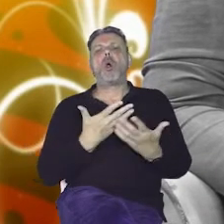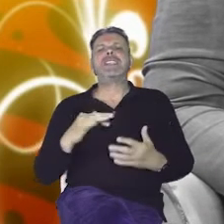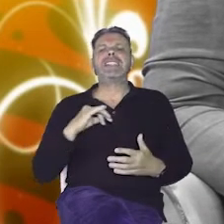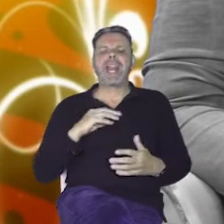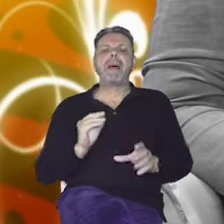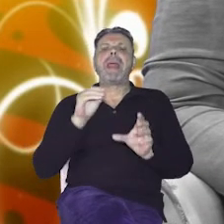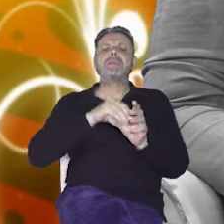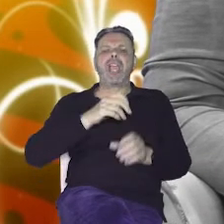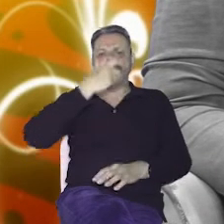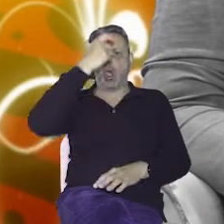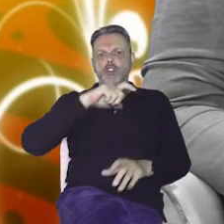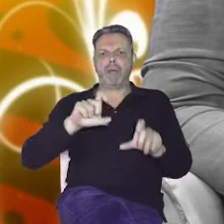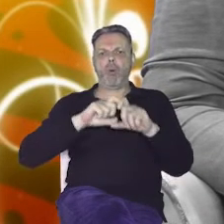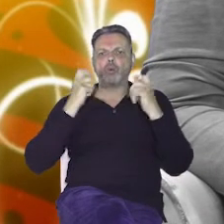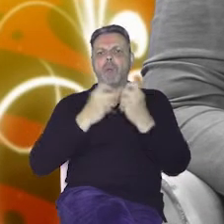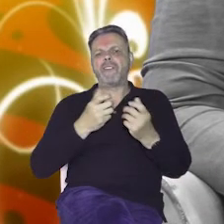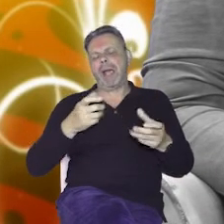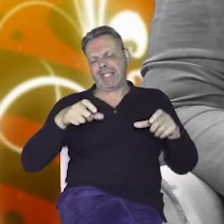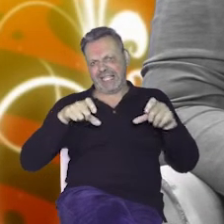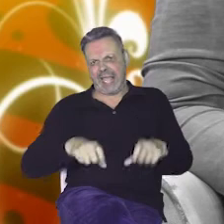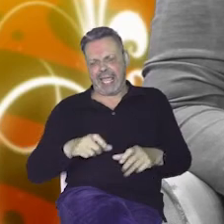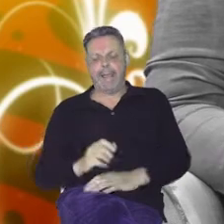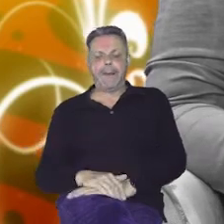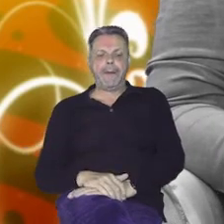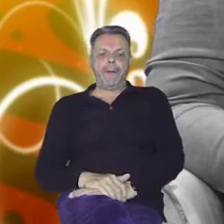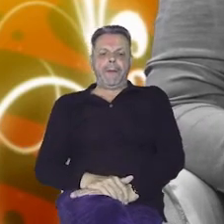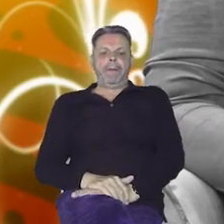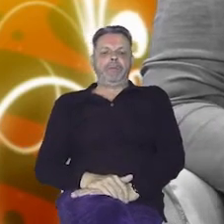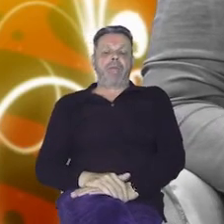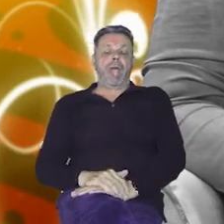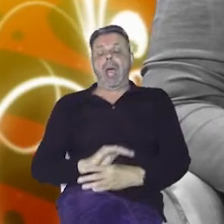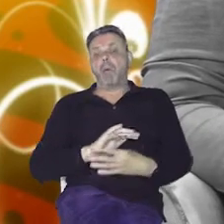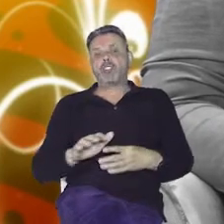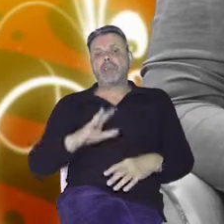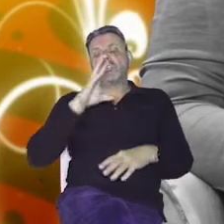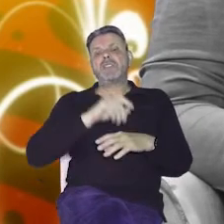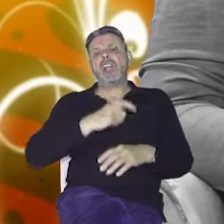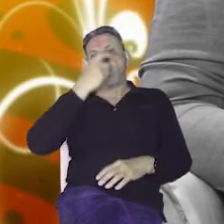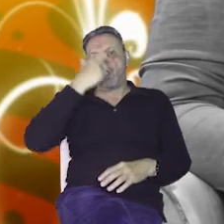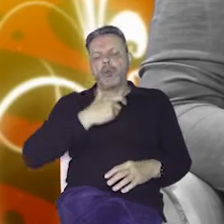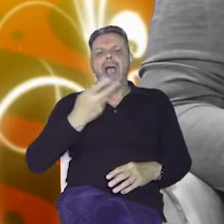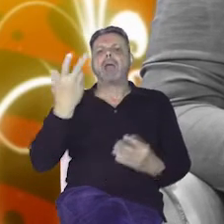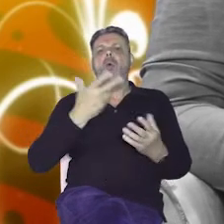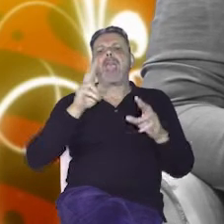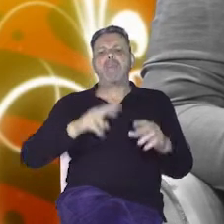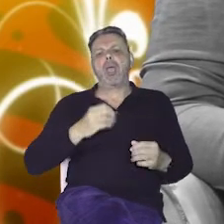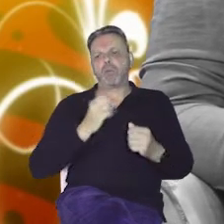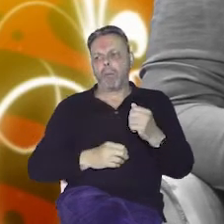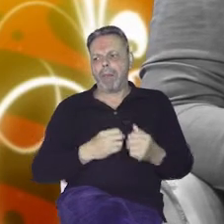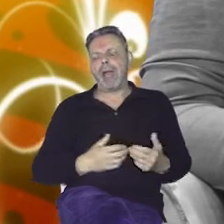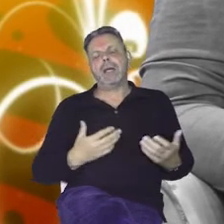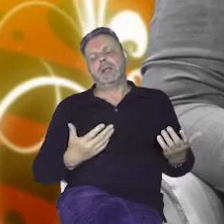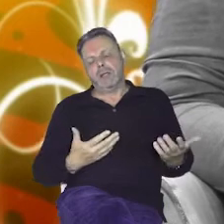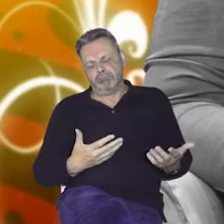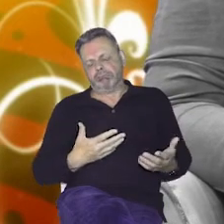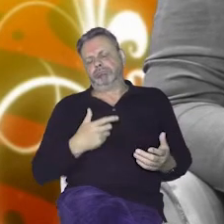smještaj osoba u domovima za starije, a pogotovo za smještaj osoba koje imaju problema, znači koje su osobe s